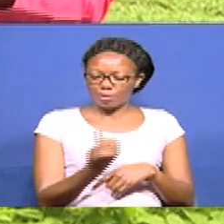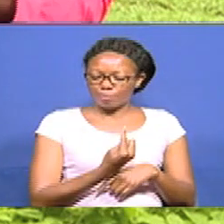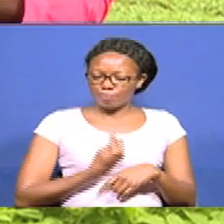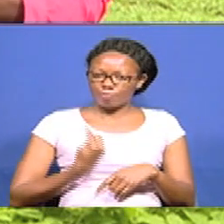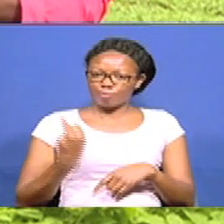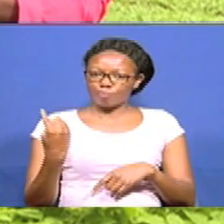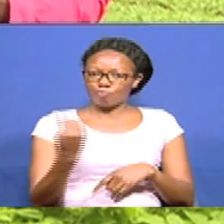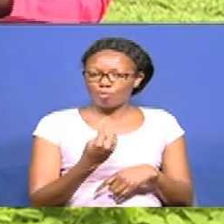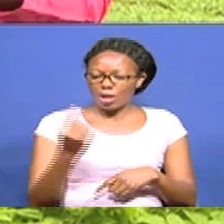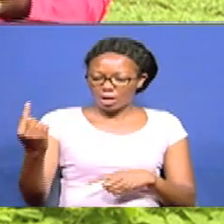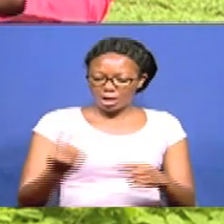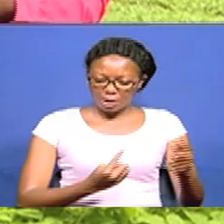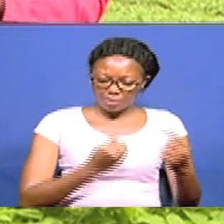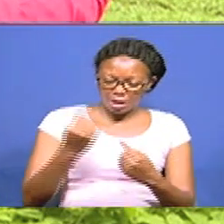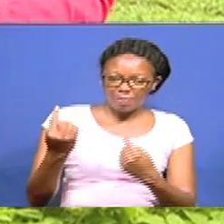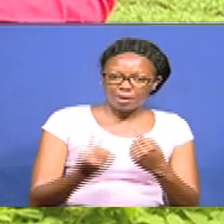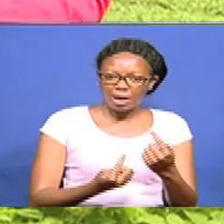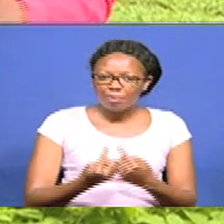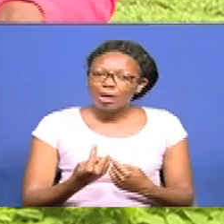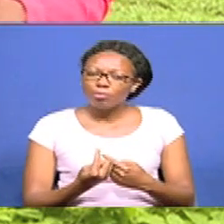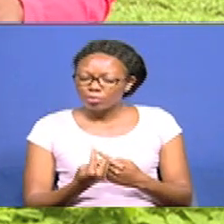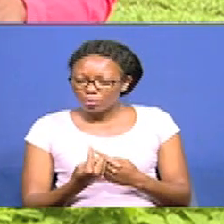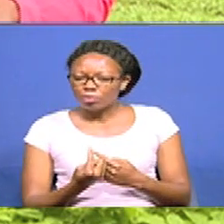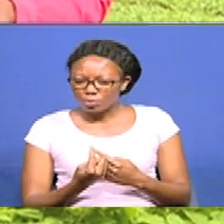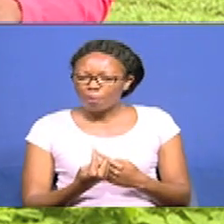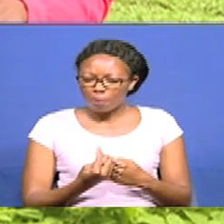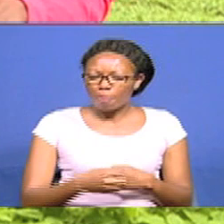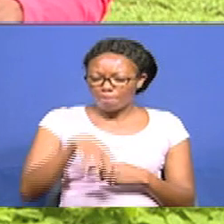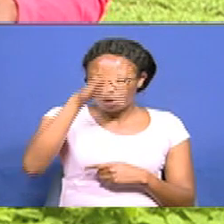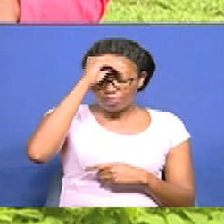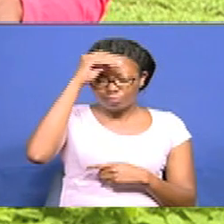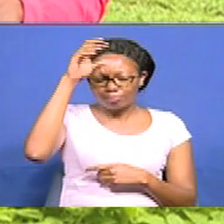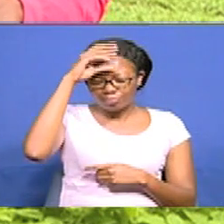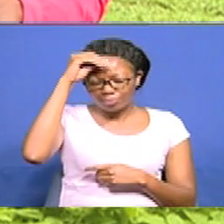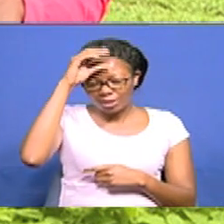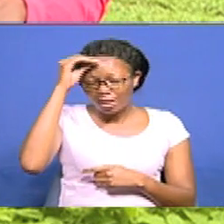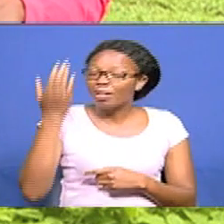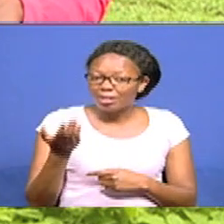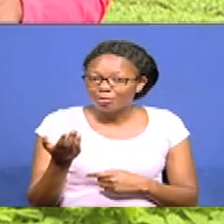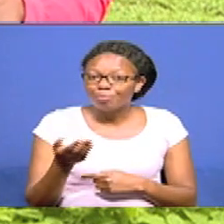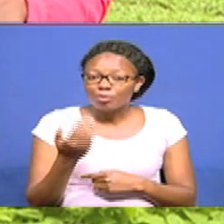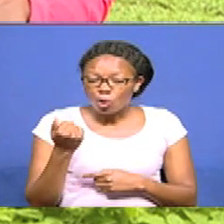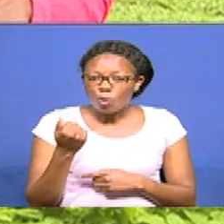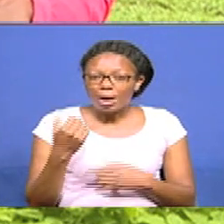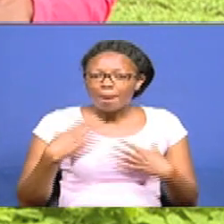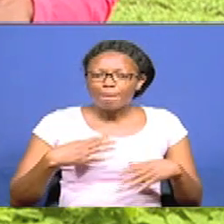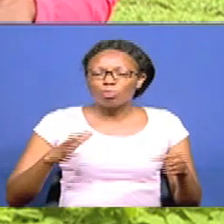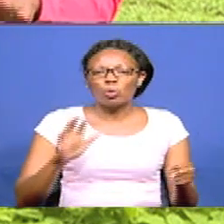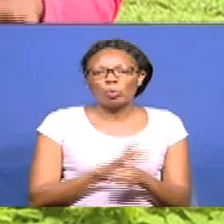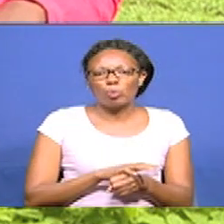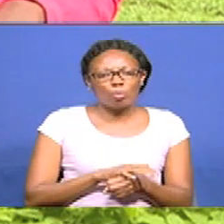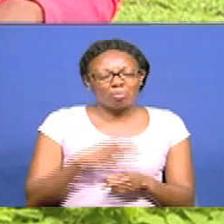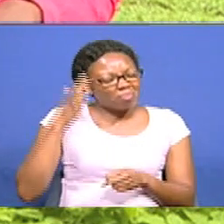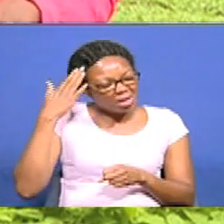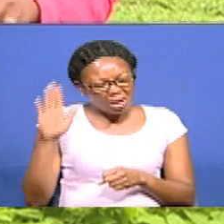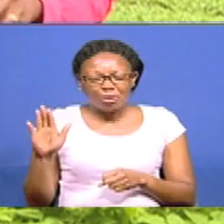hiyo information. Kwa sababu hiyo information ndio tumeona imekosekana. Na ndio sababu hata our